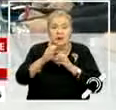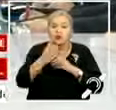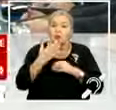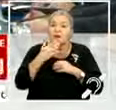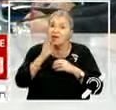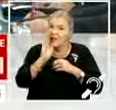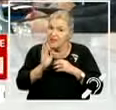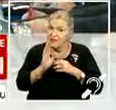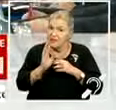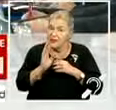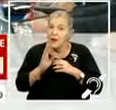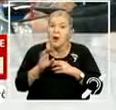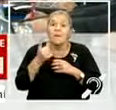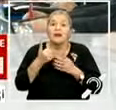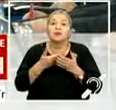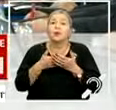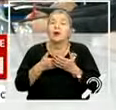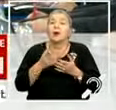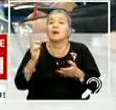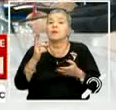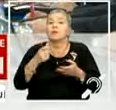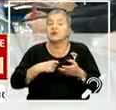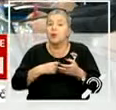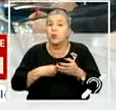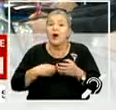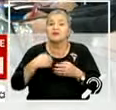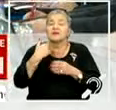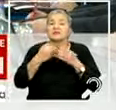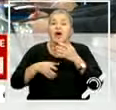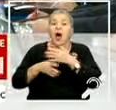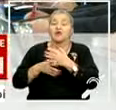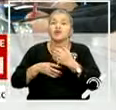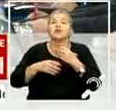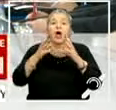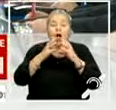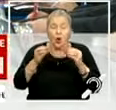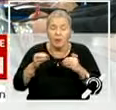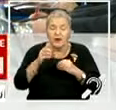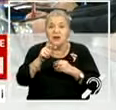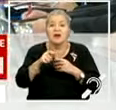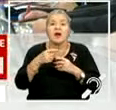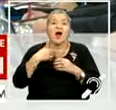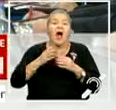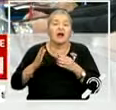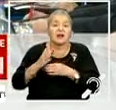spațiu fiscal de intervenție în sprijinul cetățenilor și a economiei prin eficientizarea cheltuielilor publice.